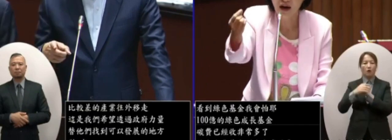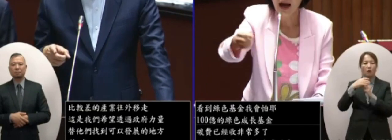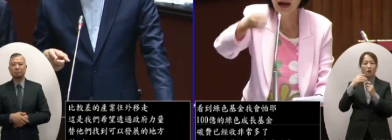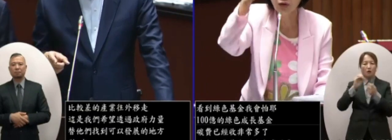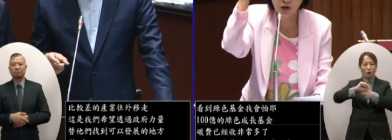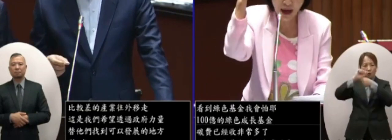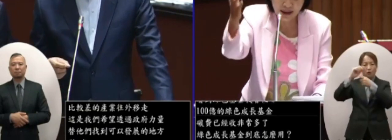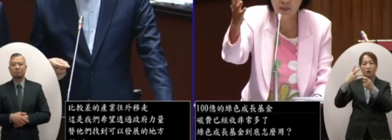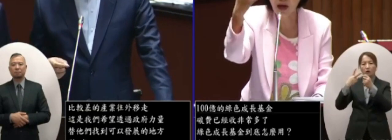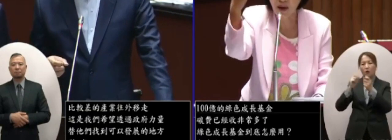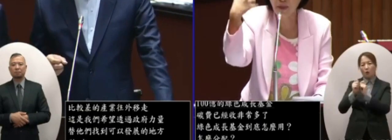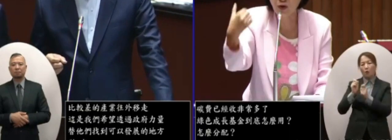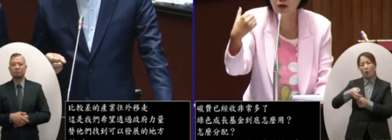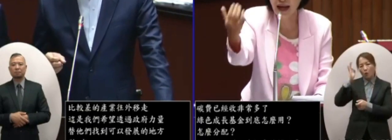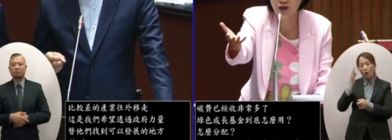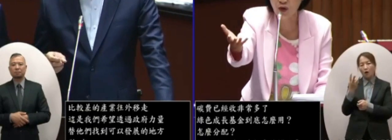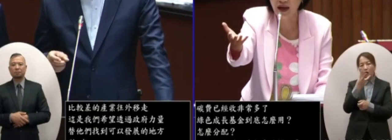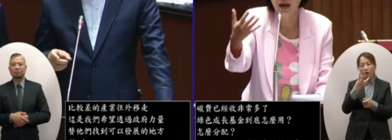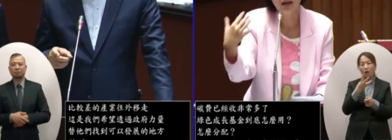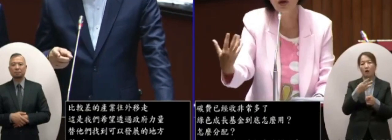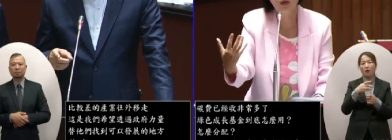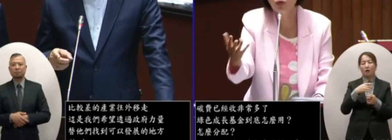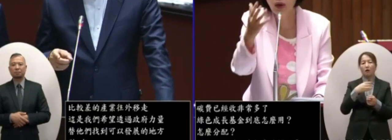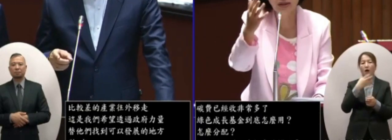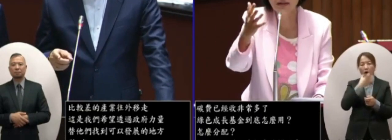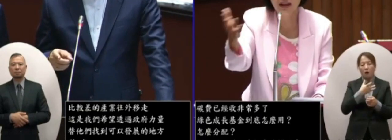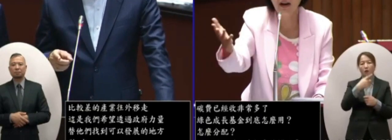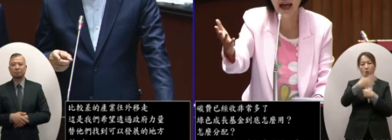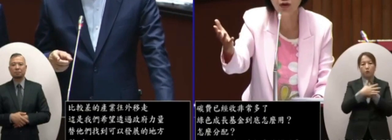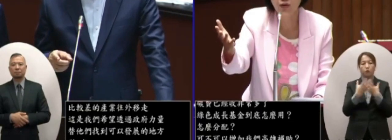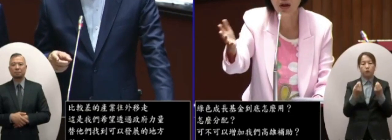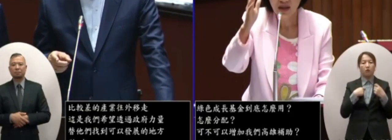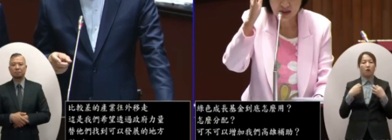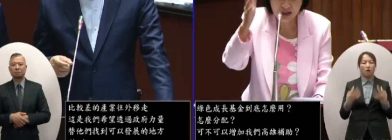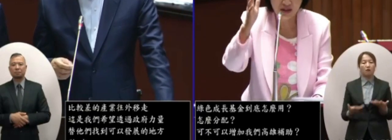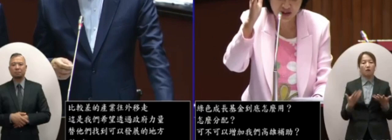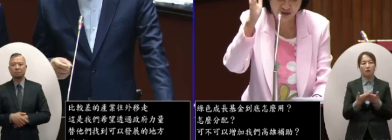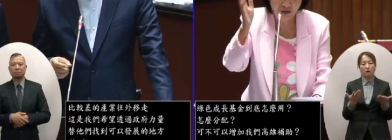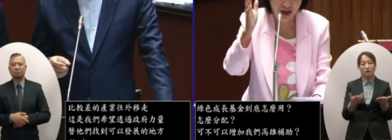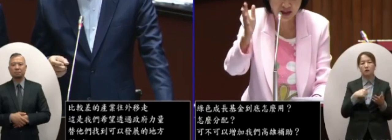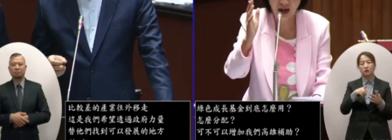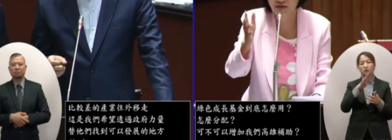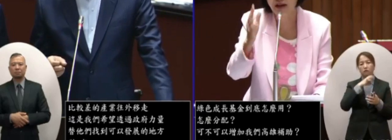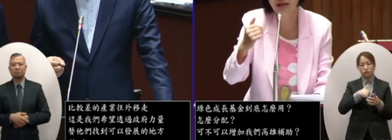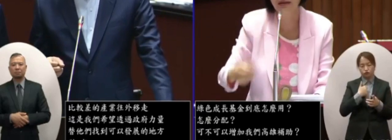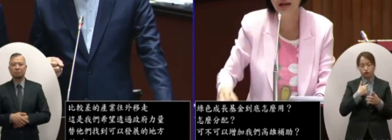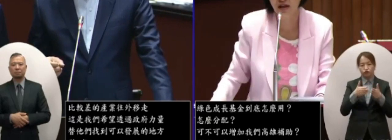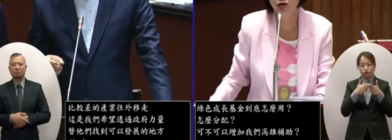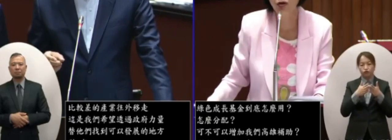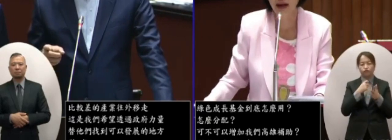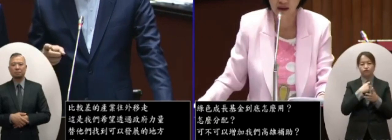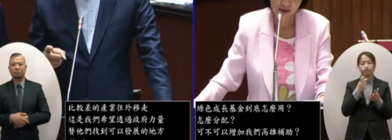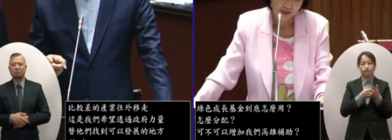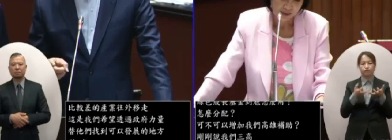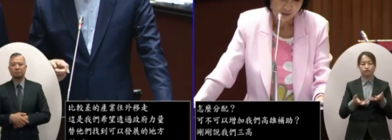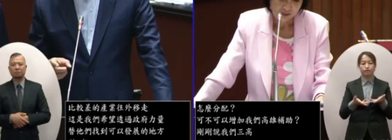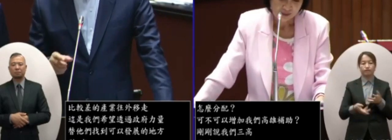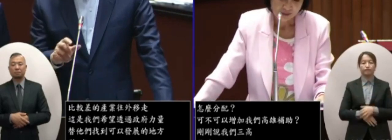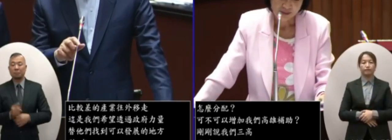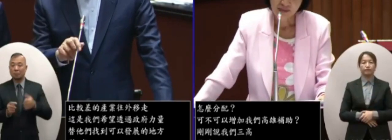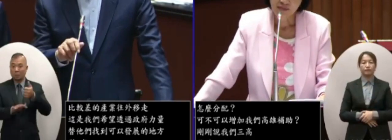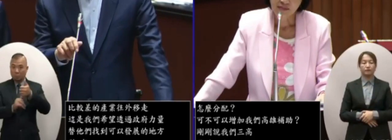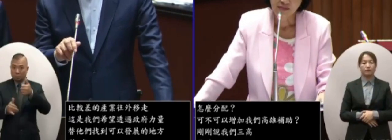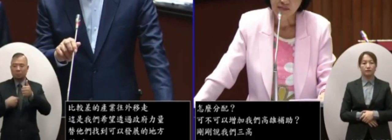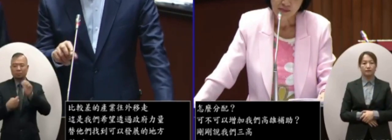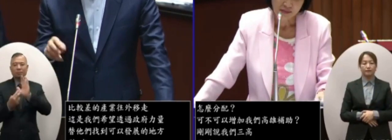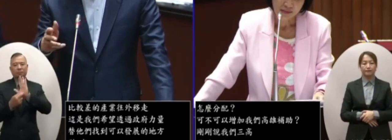这样不搞完包走跟他嘴，你说对这个地方来说真的是非常非常的严重啦。 委员，我们跟你报告一下，您